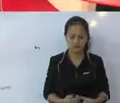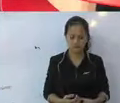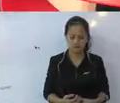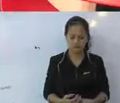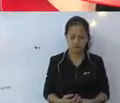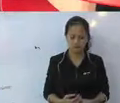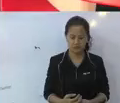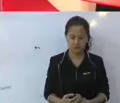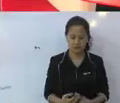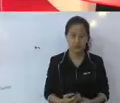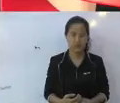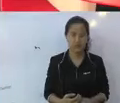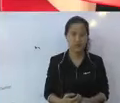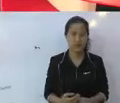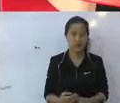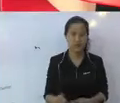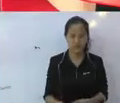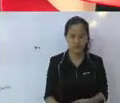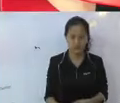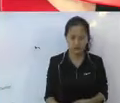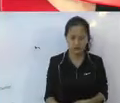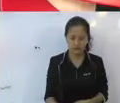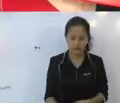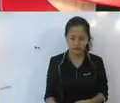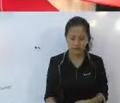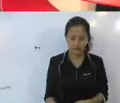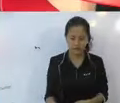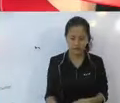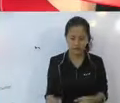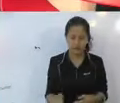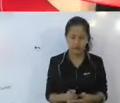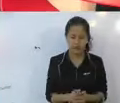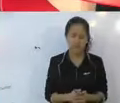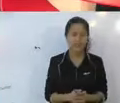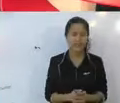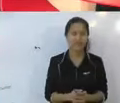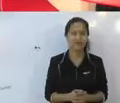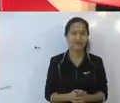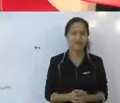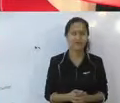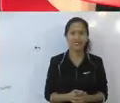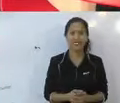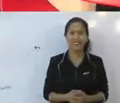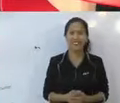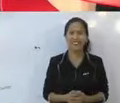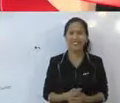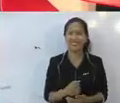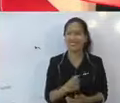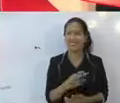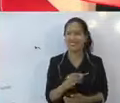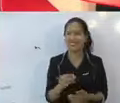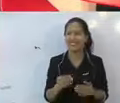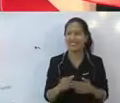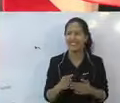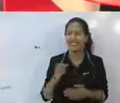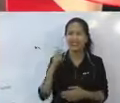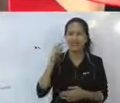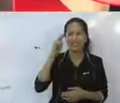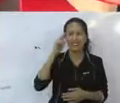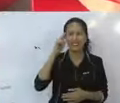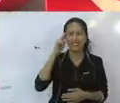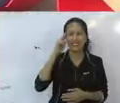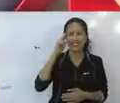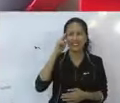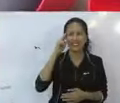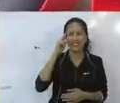bakit kinukuhanan pa natin tong, ano, na to, tong area na to. Kasi si Doc Julie, munti ka na mawala na sa eksena eh,